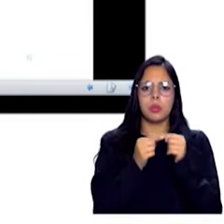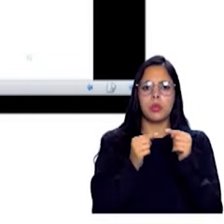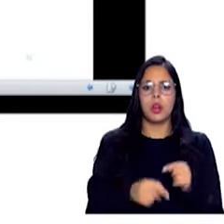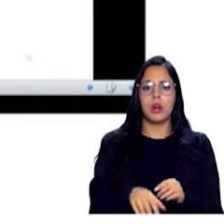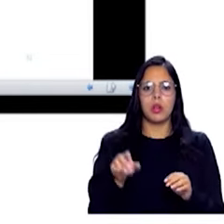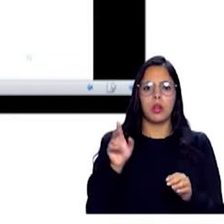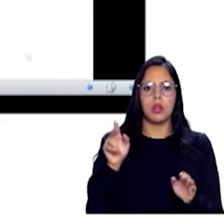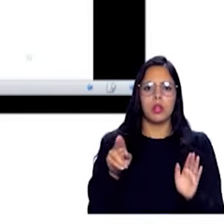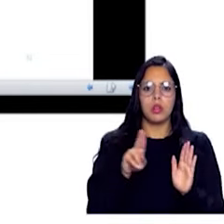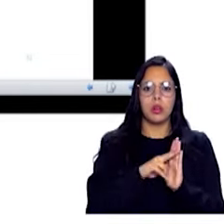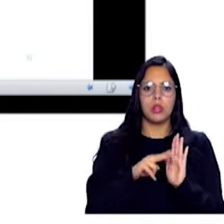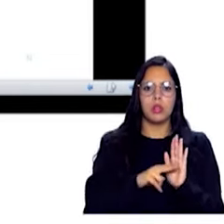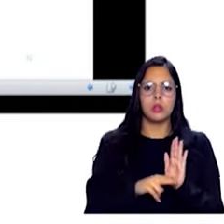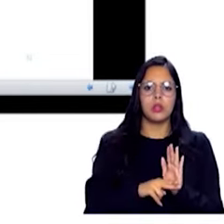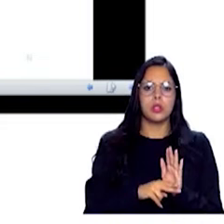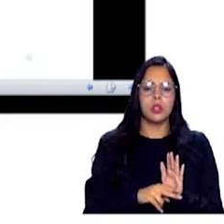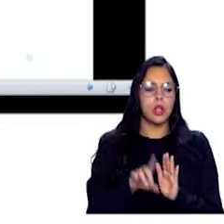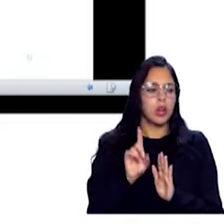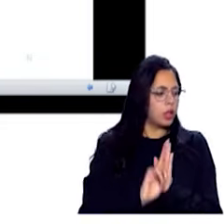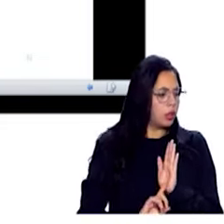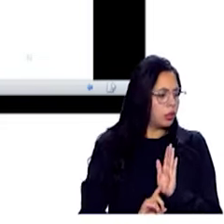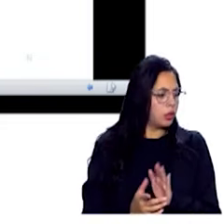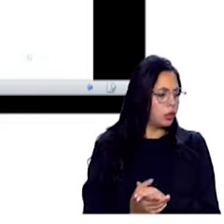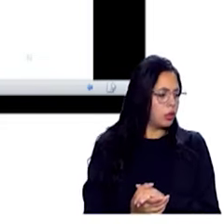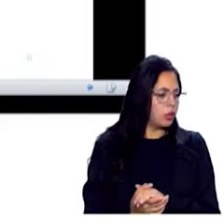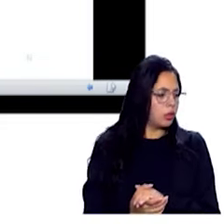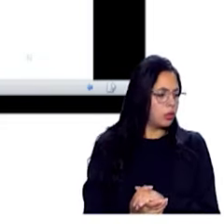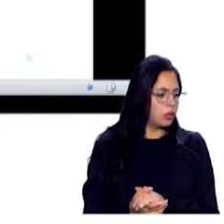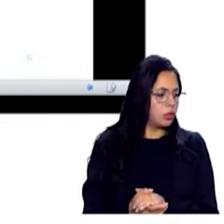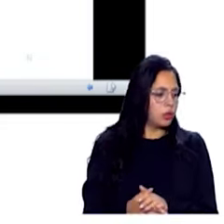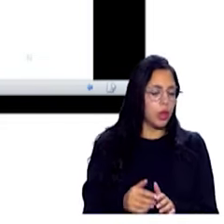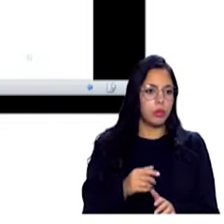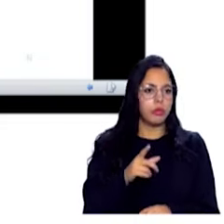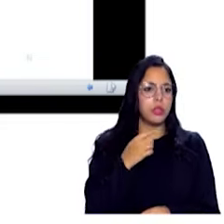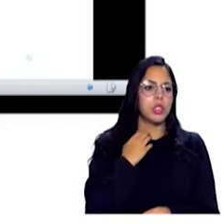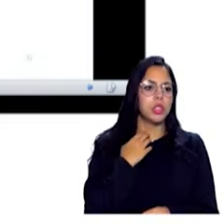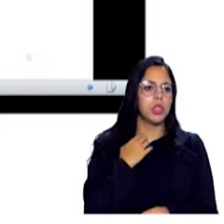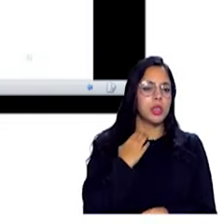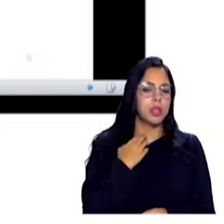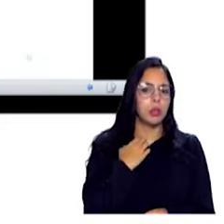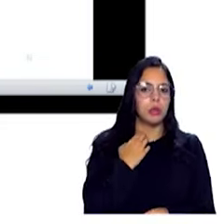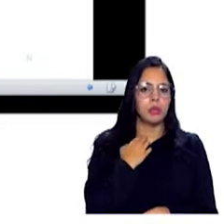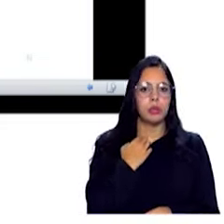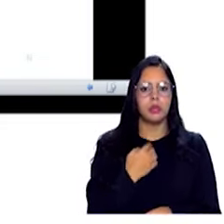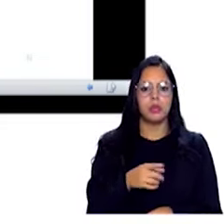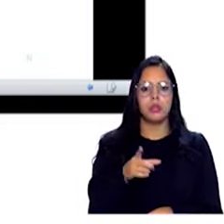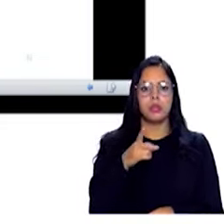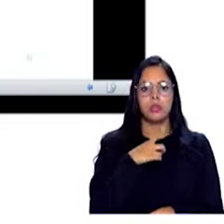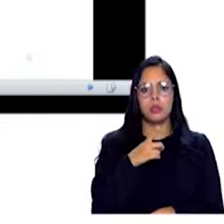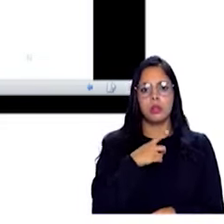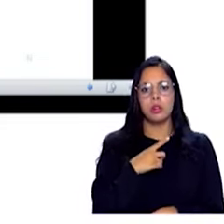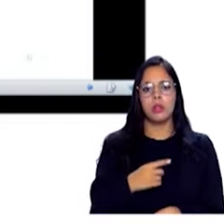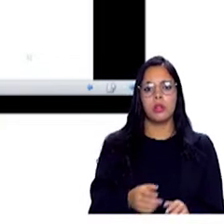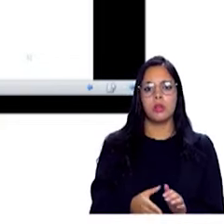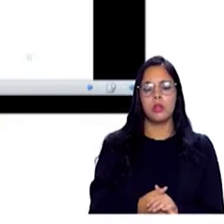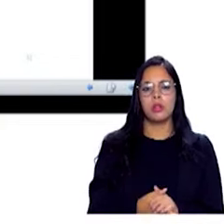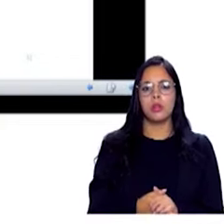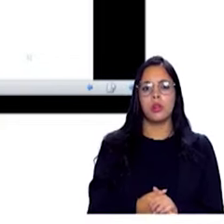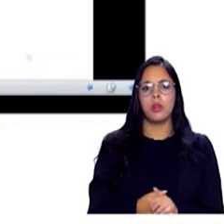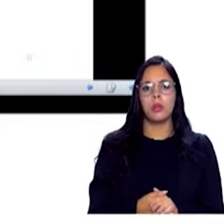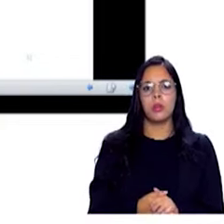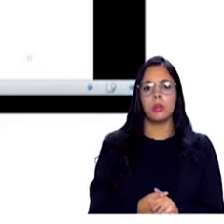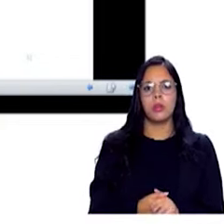ricorsi sulle tecniche per selezioni credo parler molto meglio Di me Il Professor Marinelli in definitiva quindi oggi